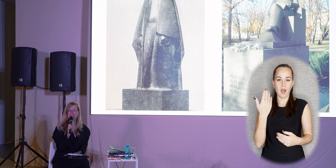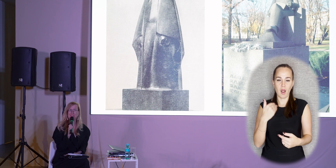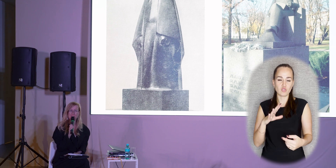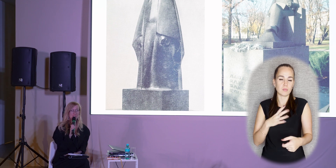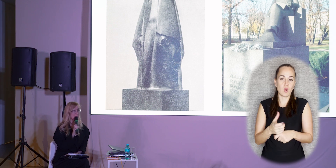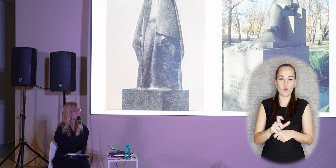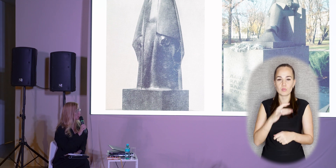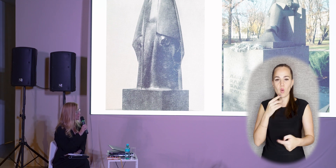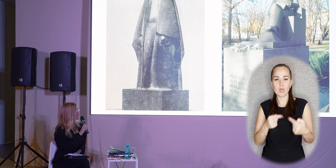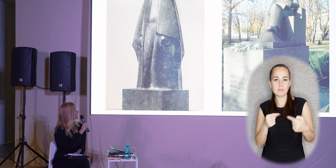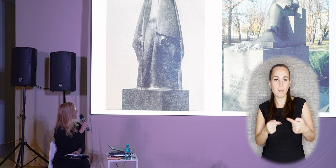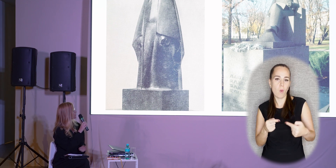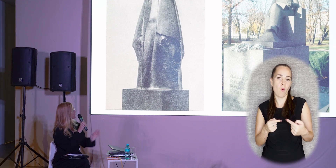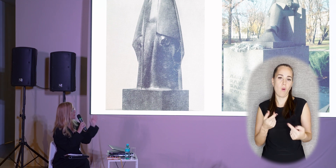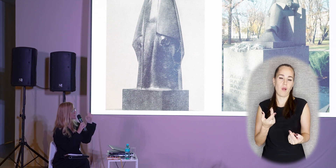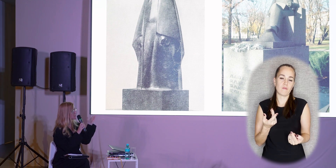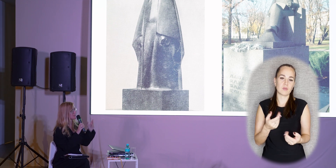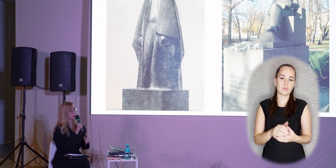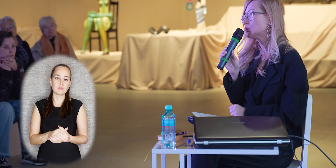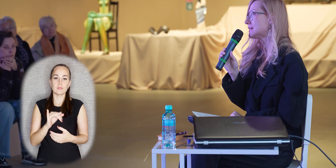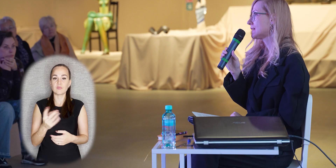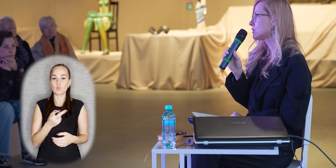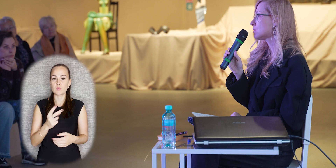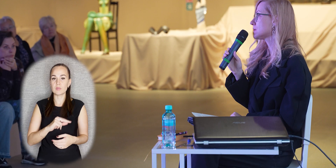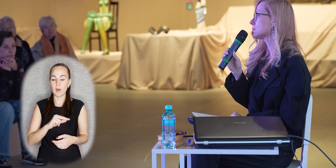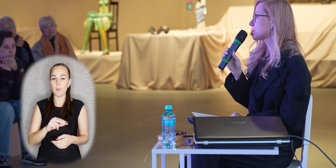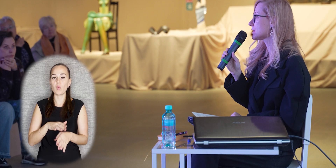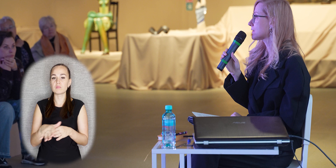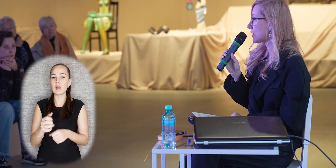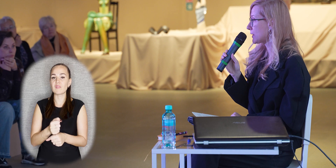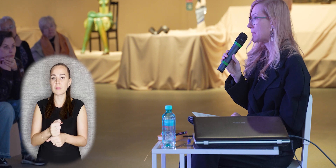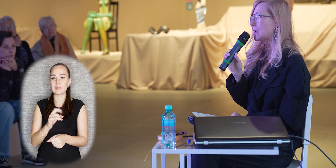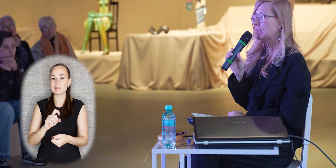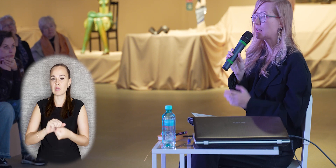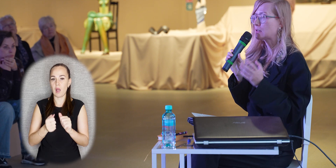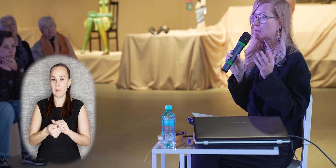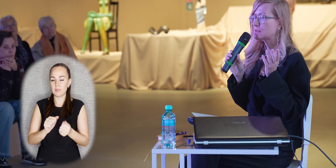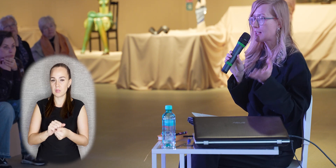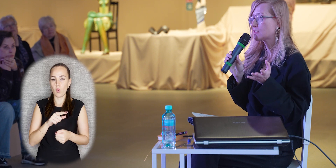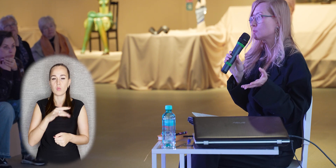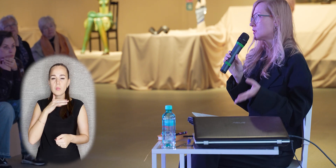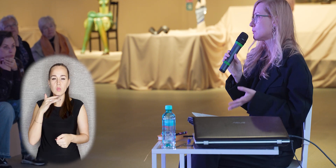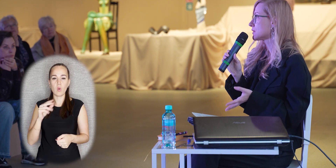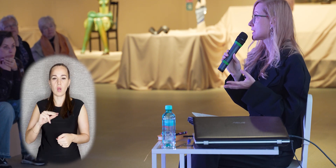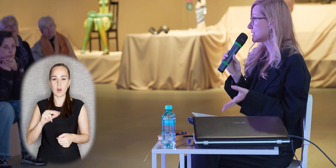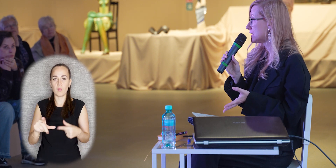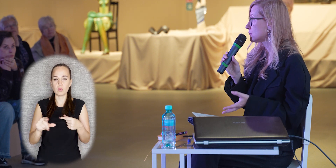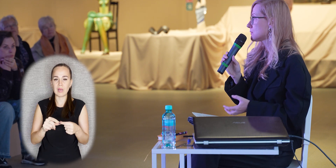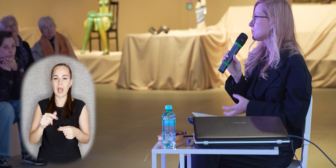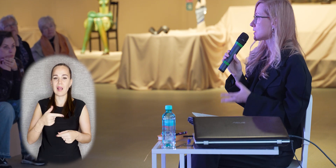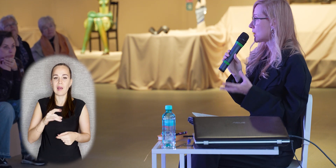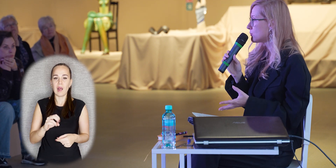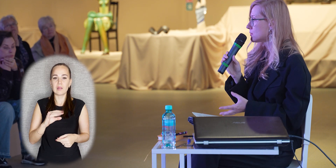достаточно радикально, вызвал немало споров. Почему я показываю эти две работы? Они обе выполнены в камне. Зайникль немного работал с